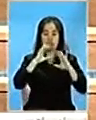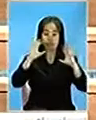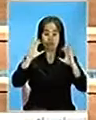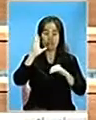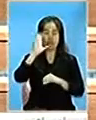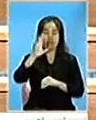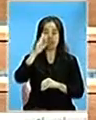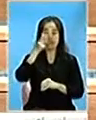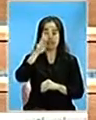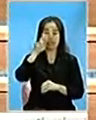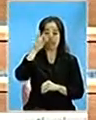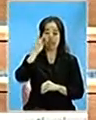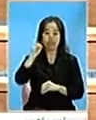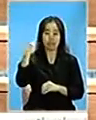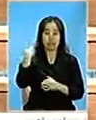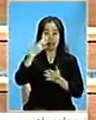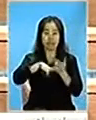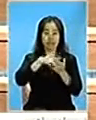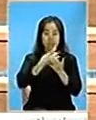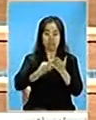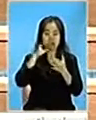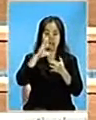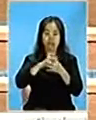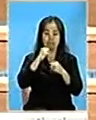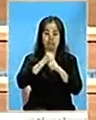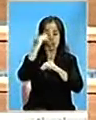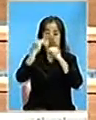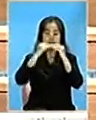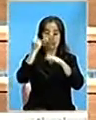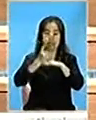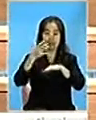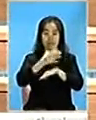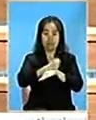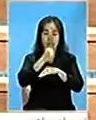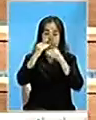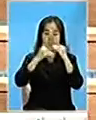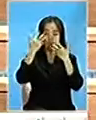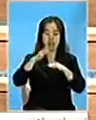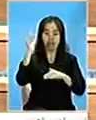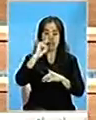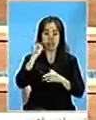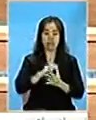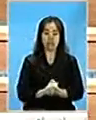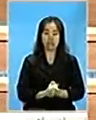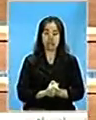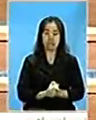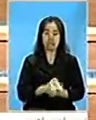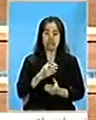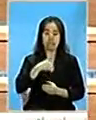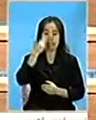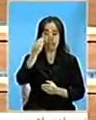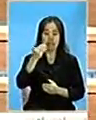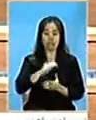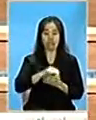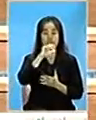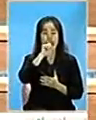รีได้นำแผนของสภาพัฒนาการเมืองไปปฏิบัติหรือไม่ครับแม้กระทั่งสภาผู้แทนราษฎรเ